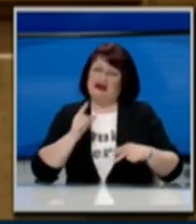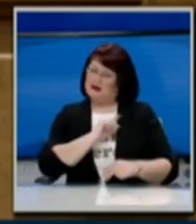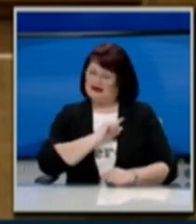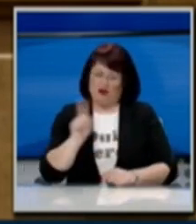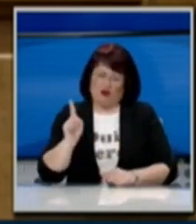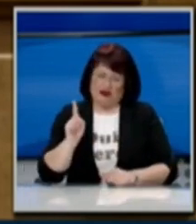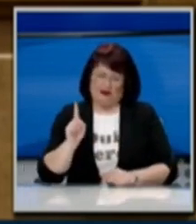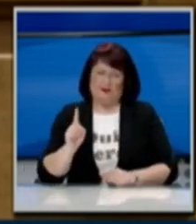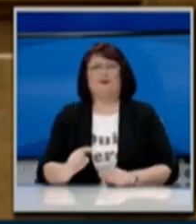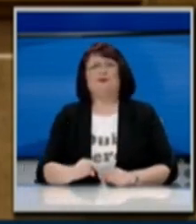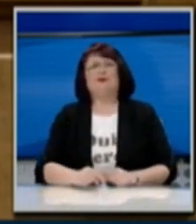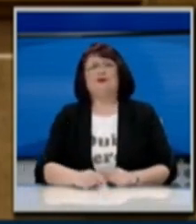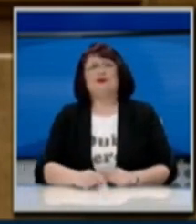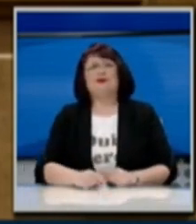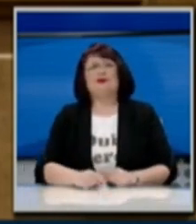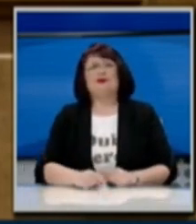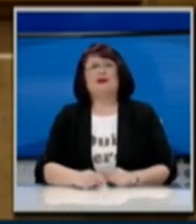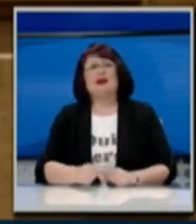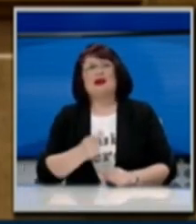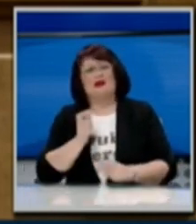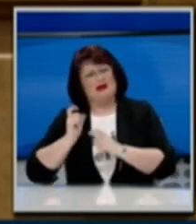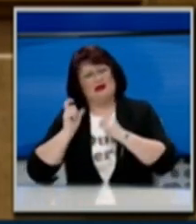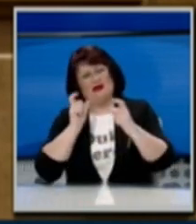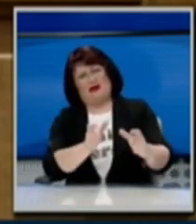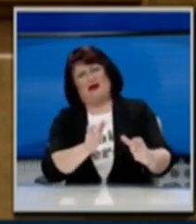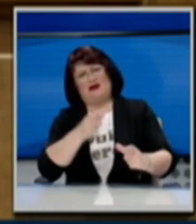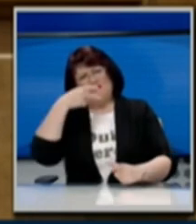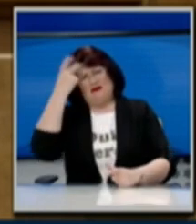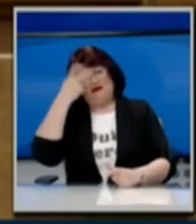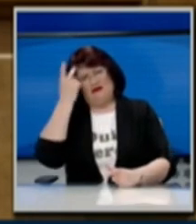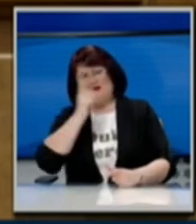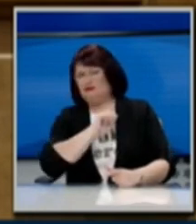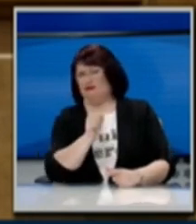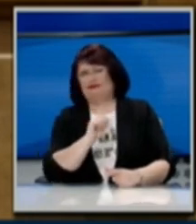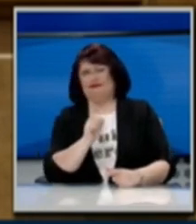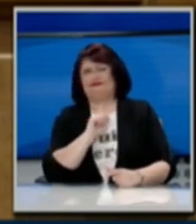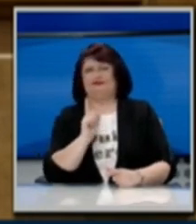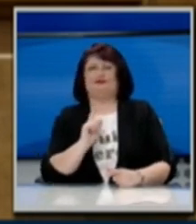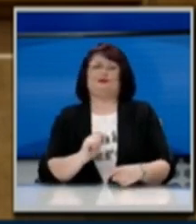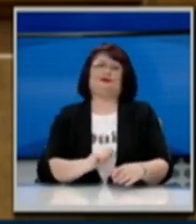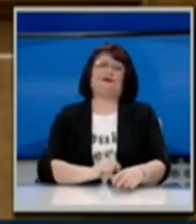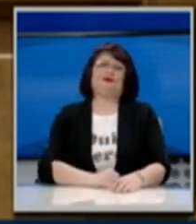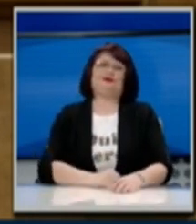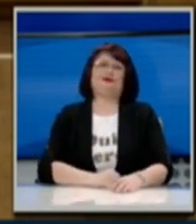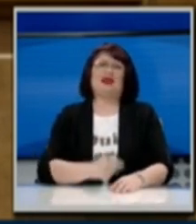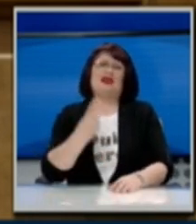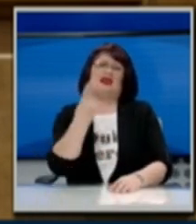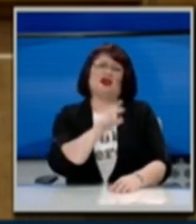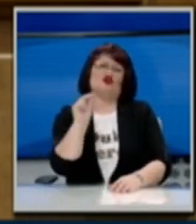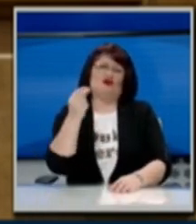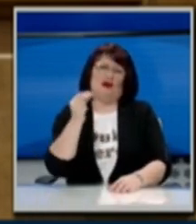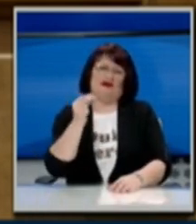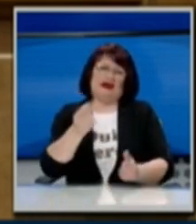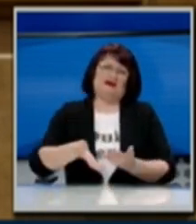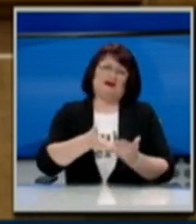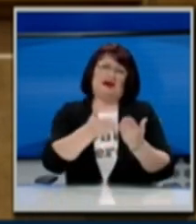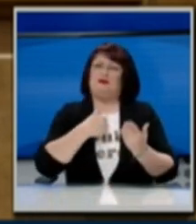σας, δεν θα σας δώσει λευκή επιταγή την οποία σας δίνουν οι εκλεγμένοι βουλευτές